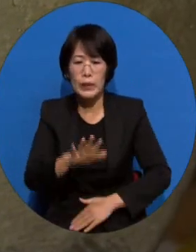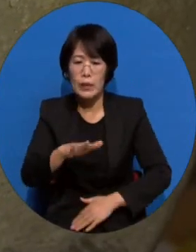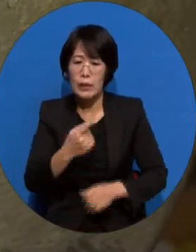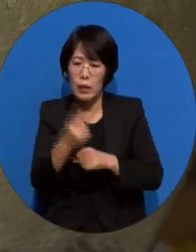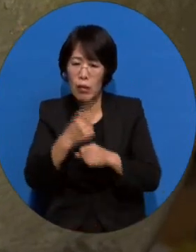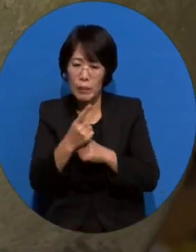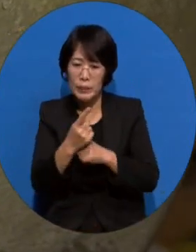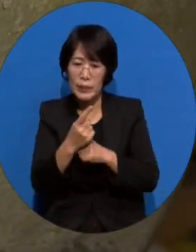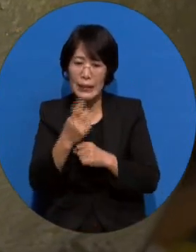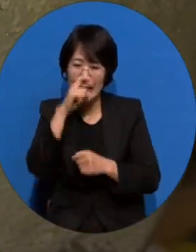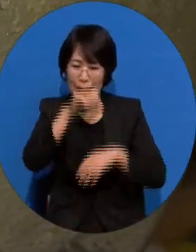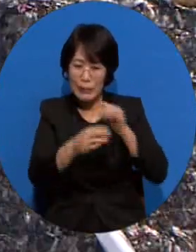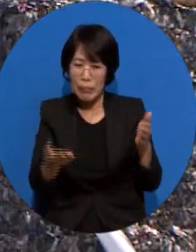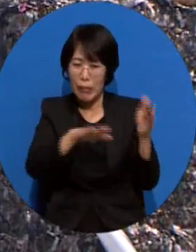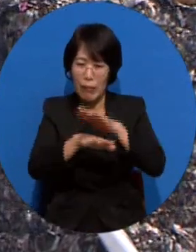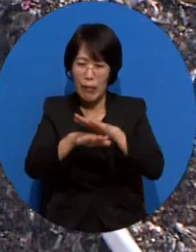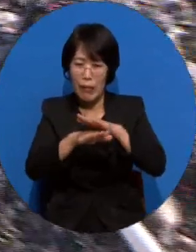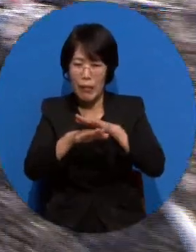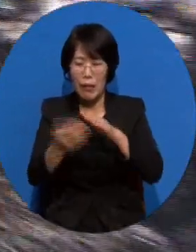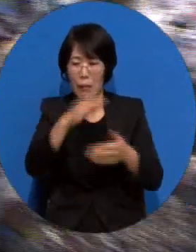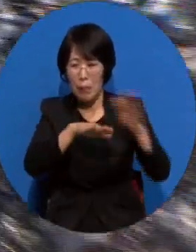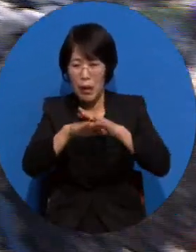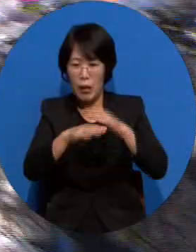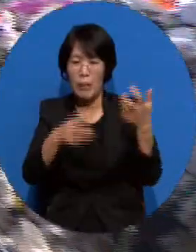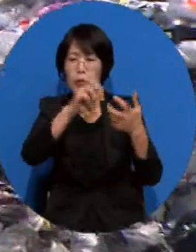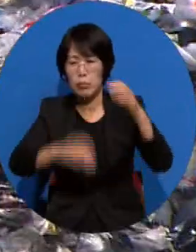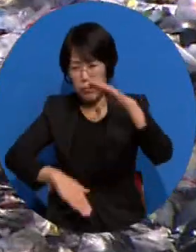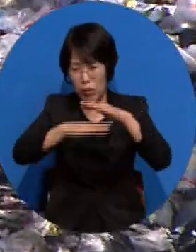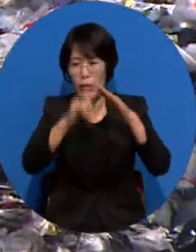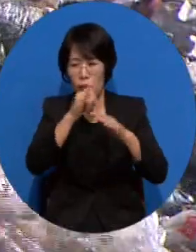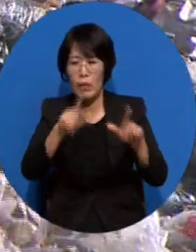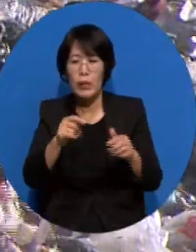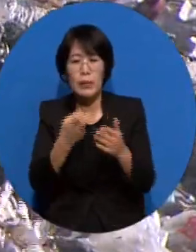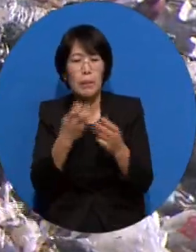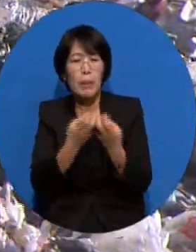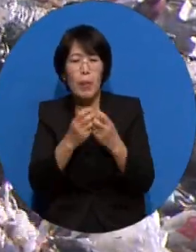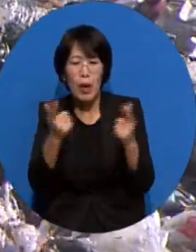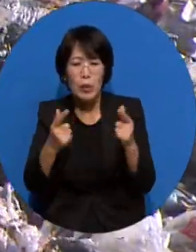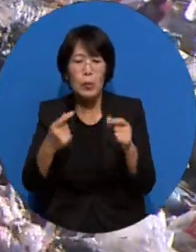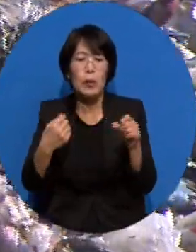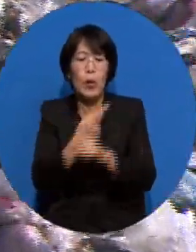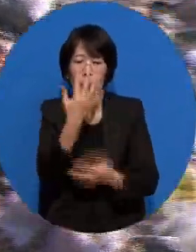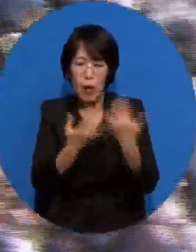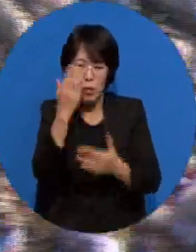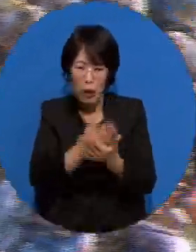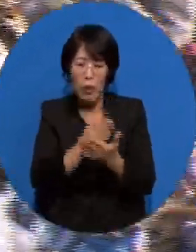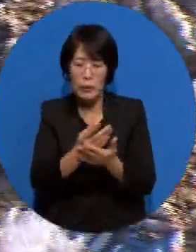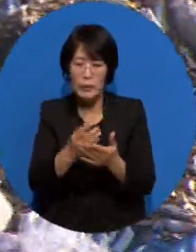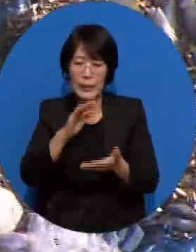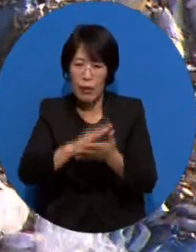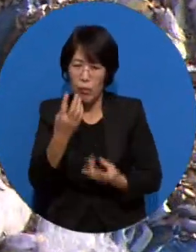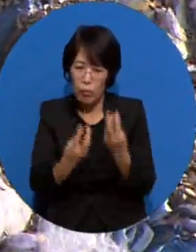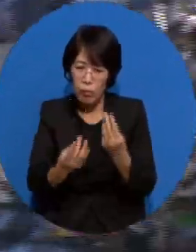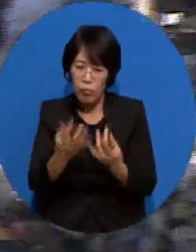다 지나요. 그렇다 보니까 어떤 방법은 최적으로는 처음만 하지 말고 이거를 한번 적어서 이용을 한번 해보자. 열분해